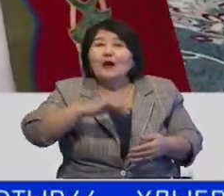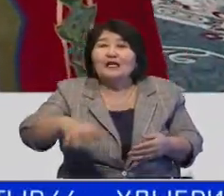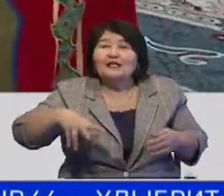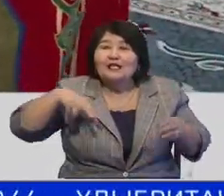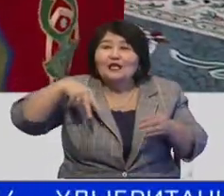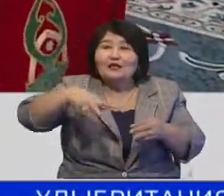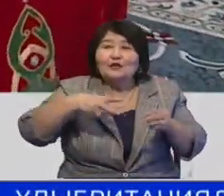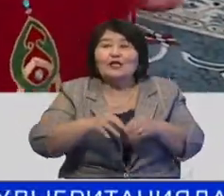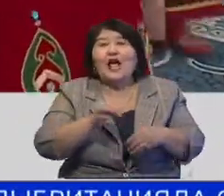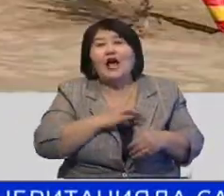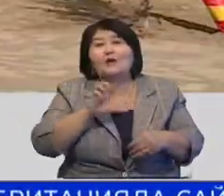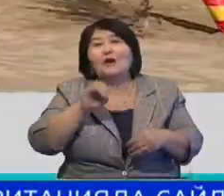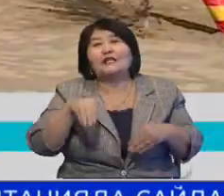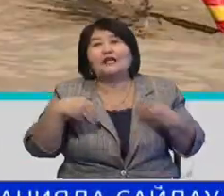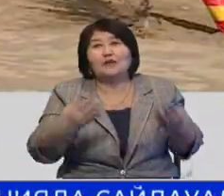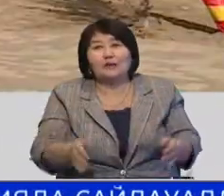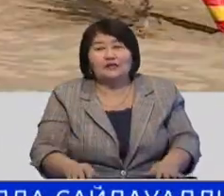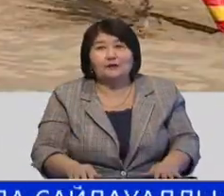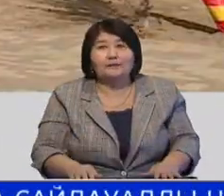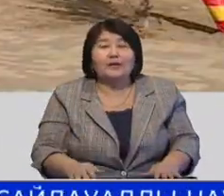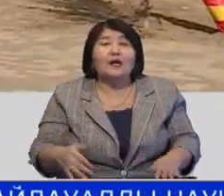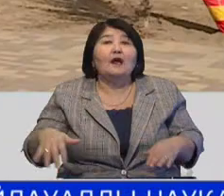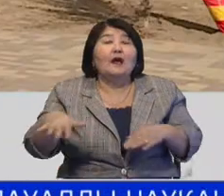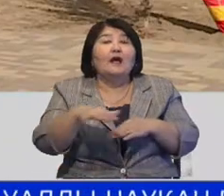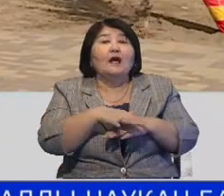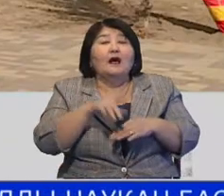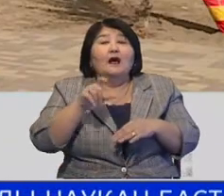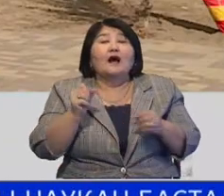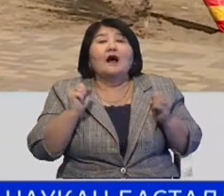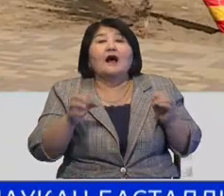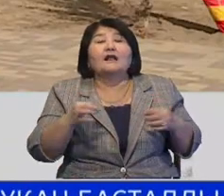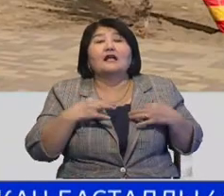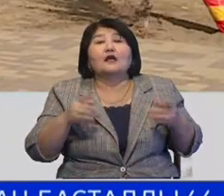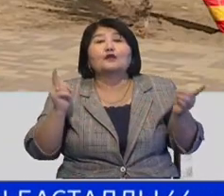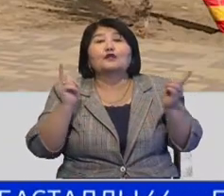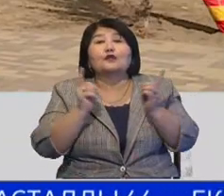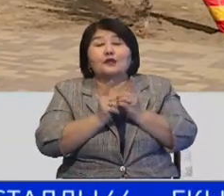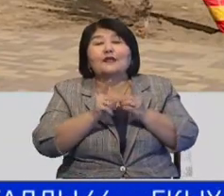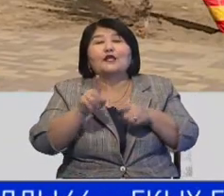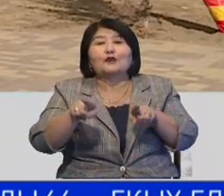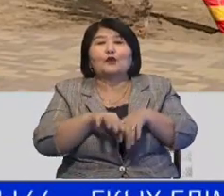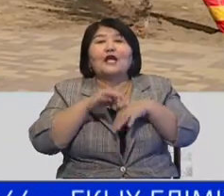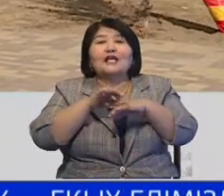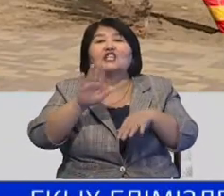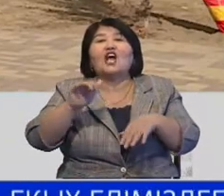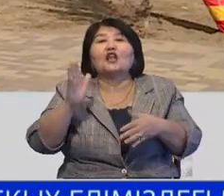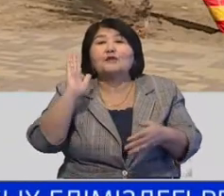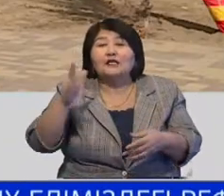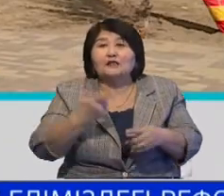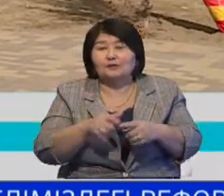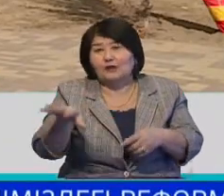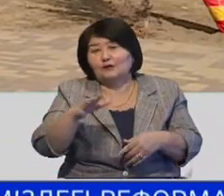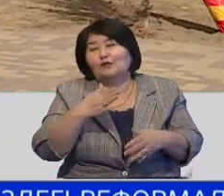тұсауын кесіп, ақ баталарын берді. Халықта сөз бар, қалай күтіп алсаң, солай шығарып саласың дейді. Құдайға шүкір, мінекі